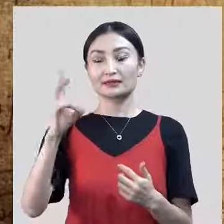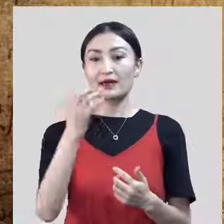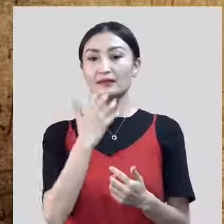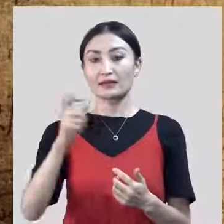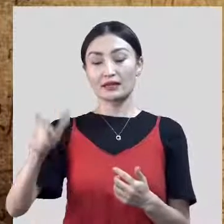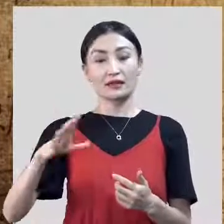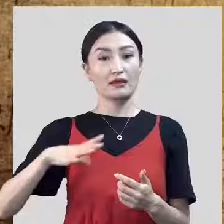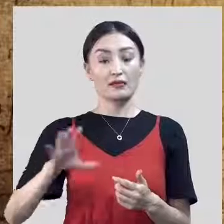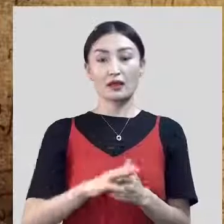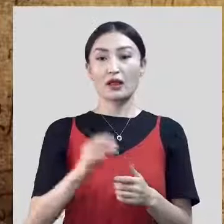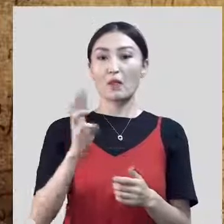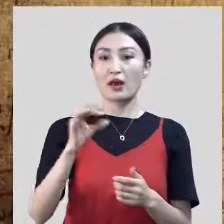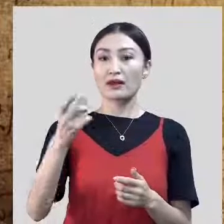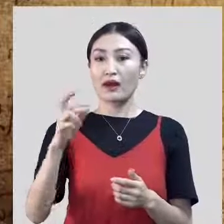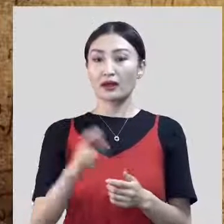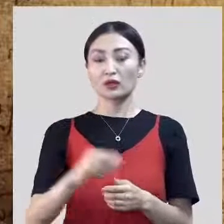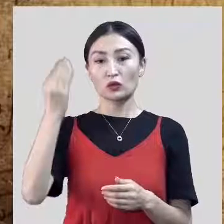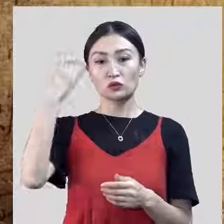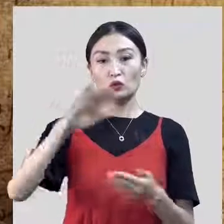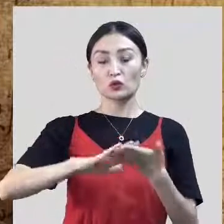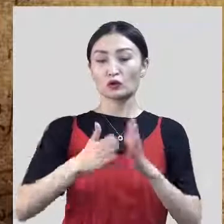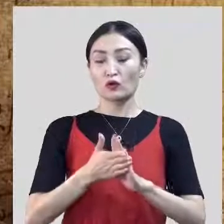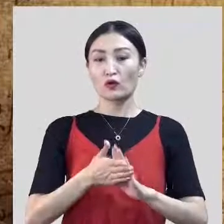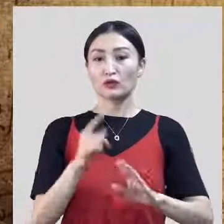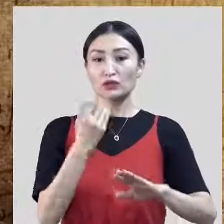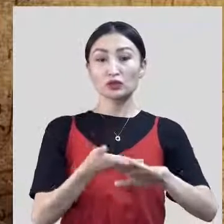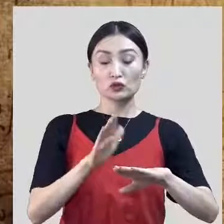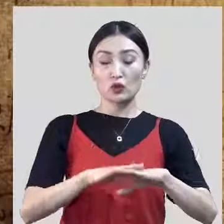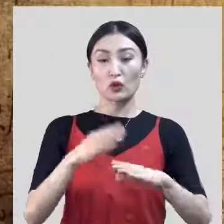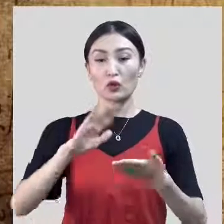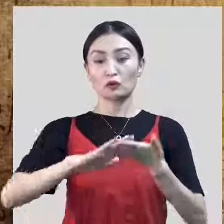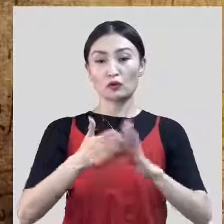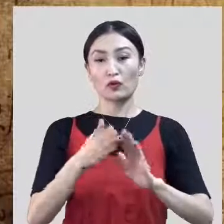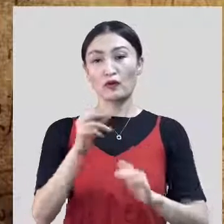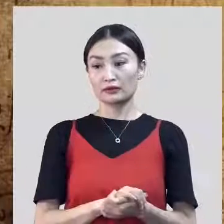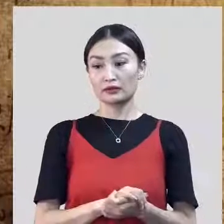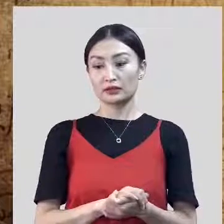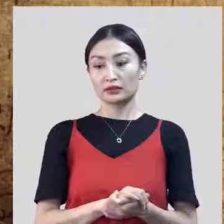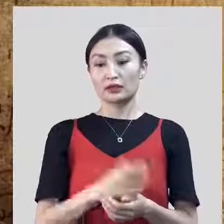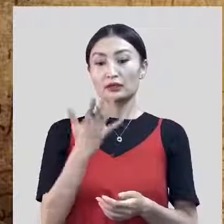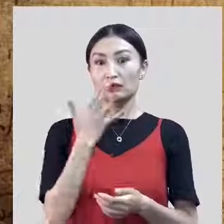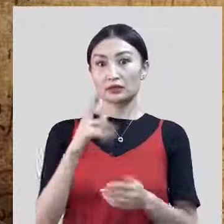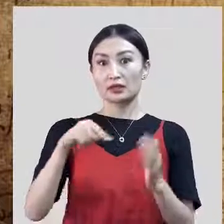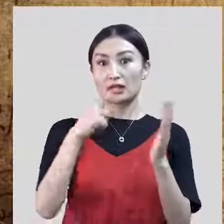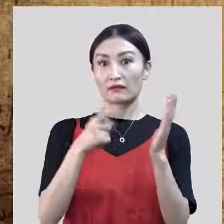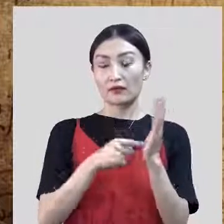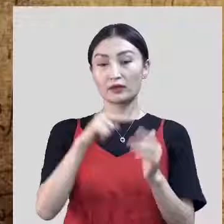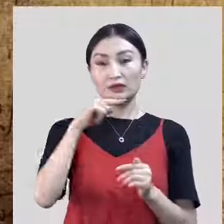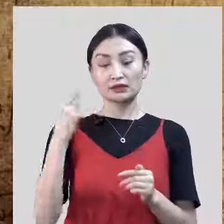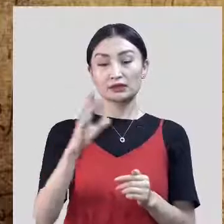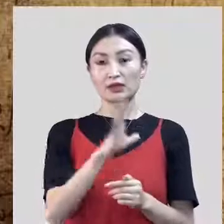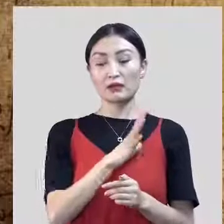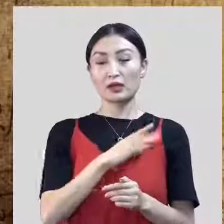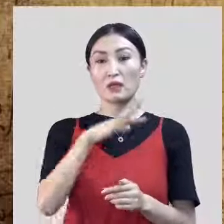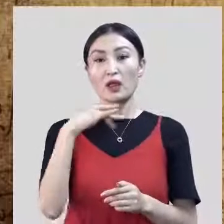абсолютной монархии тяжелые условия труда на заводах и фабриках национальный вопрос россия